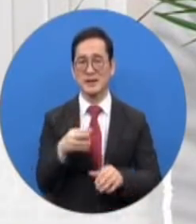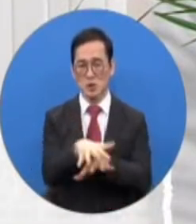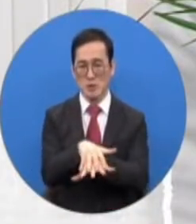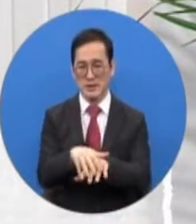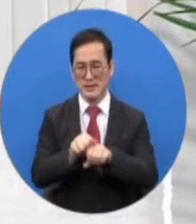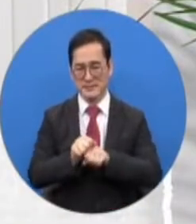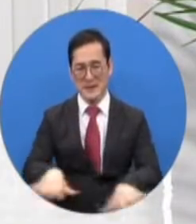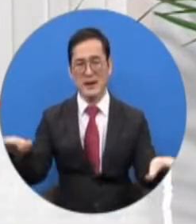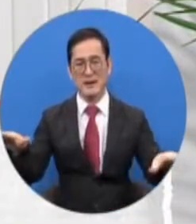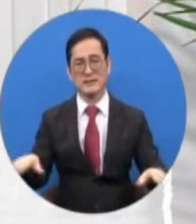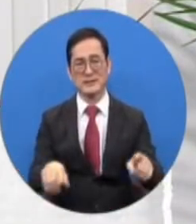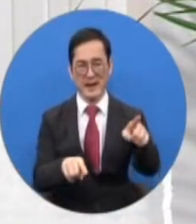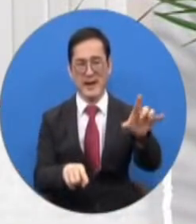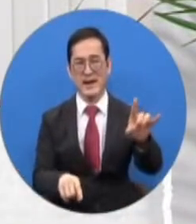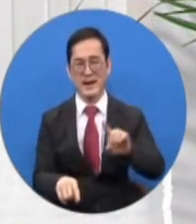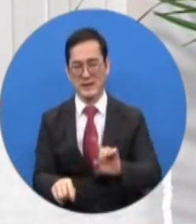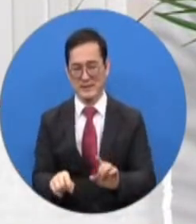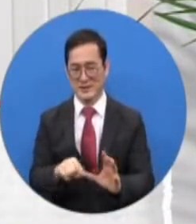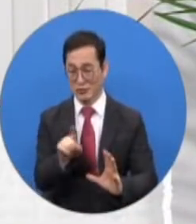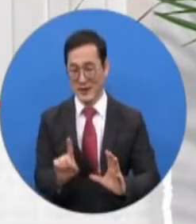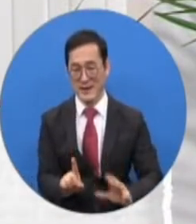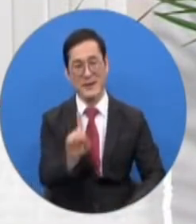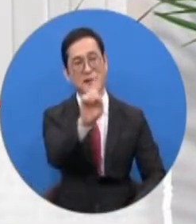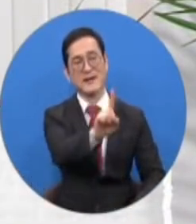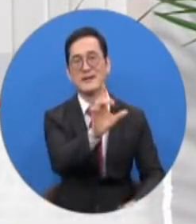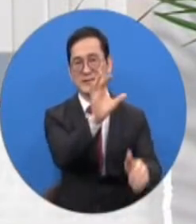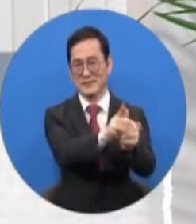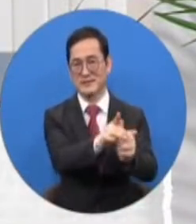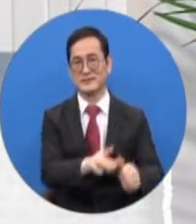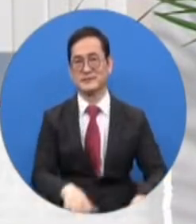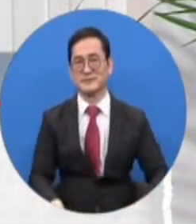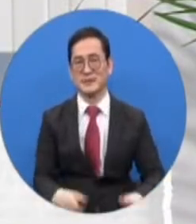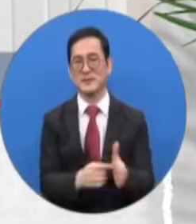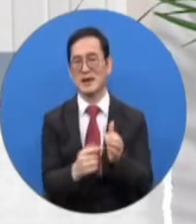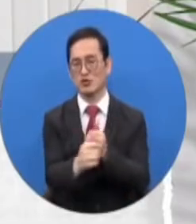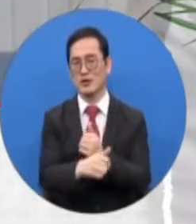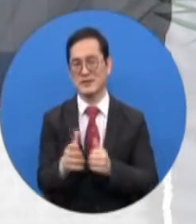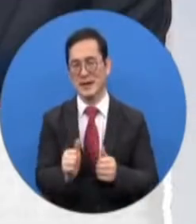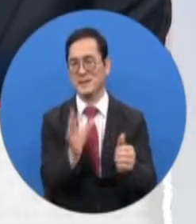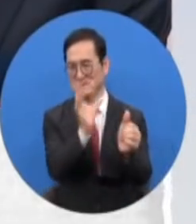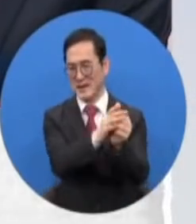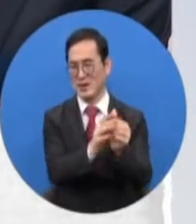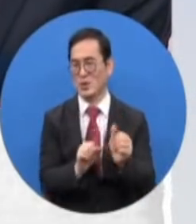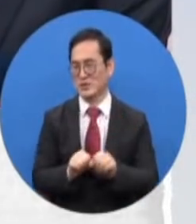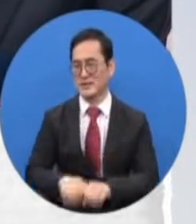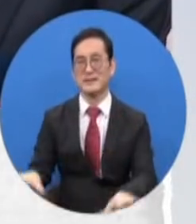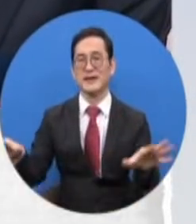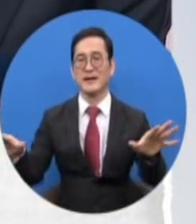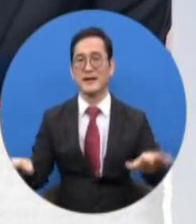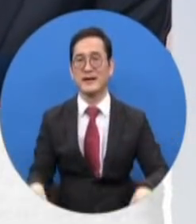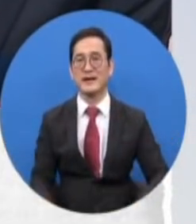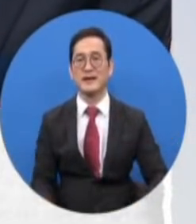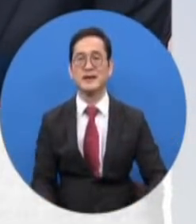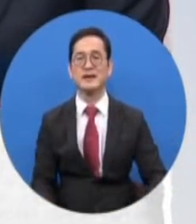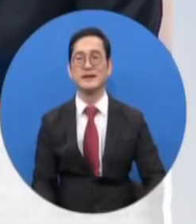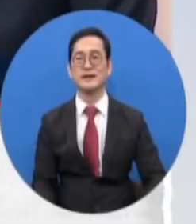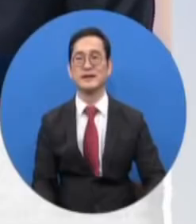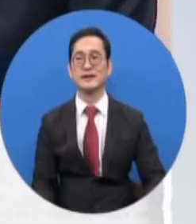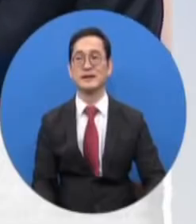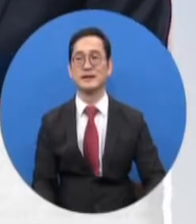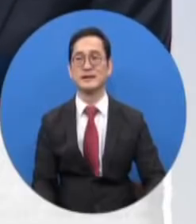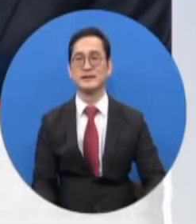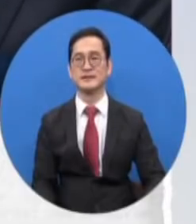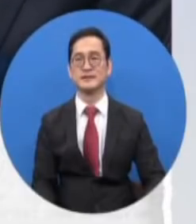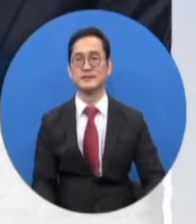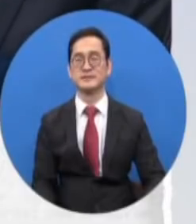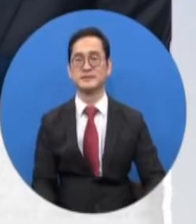이제 원내대표를 남겼고 원내대표에게 이제 비상대책위를 맡기겠다 이렇게 이제 결정을 하고 그걸 이제 의총에서 인준을 받았다고